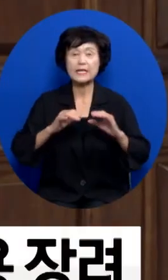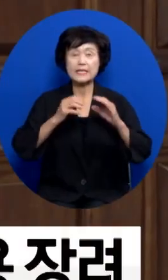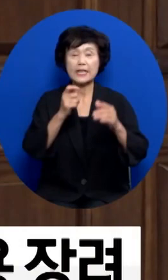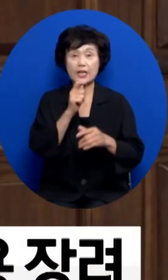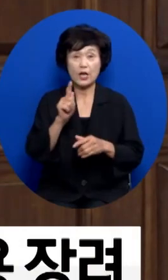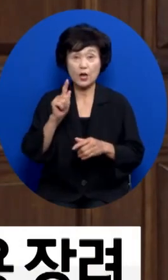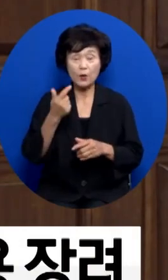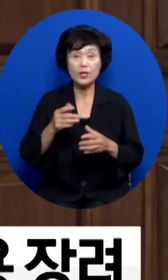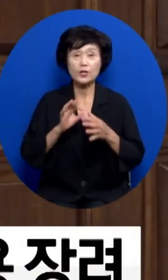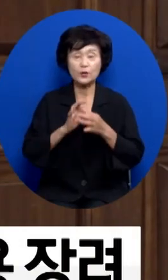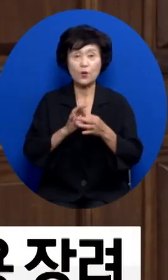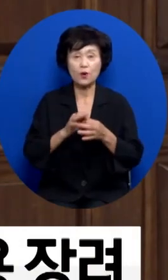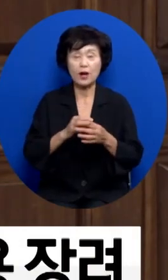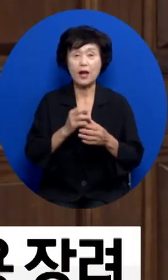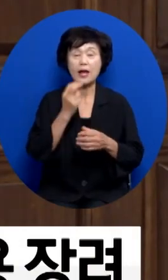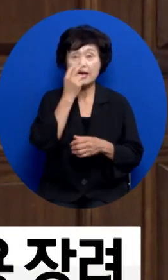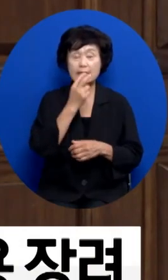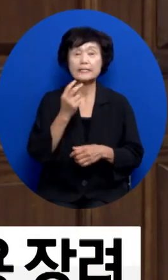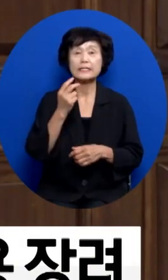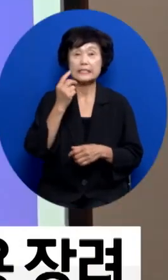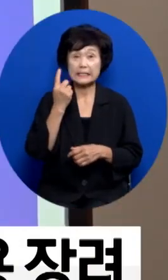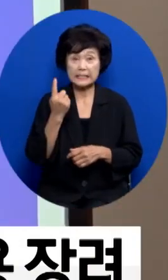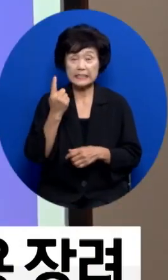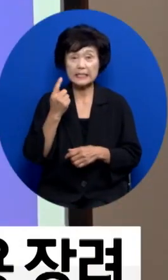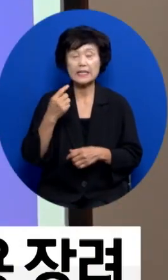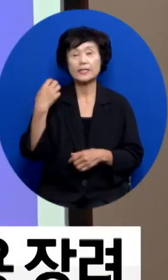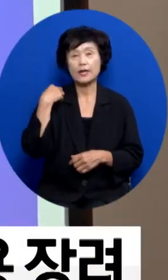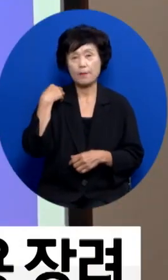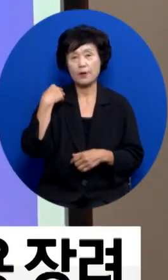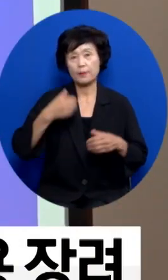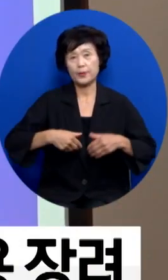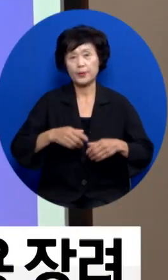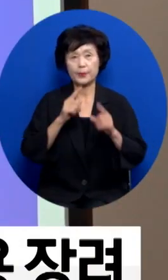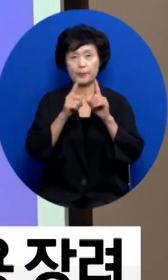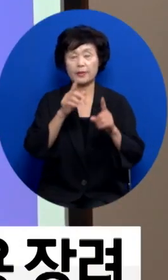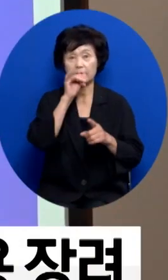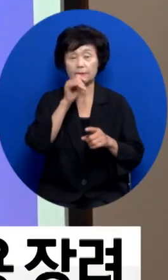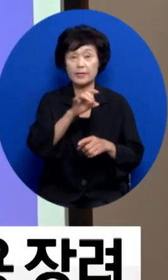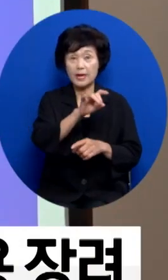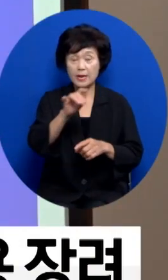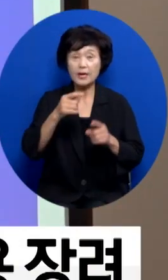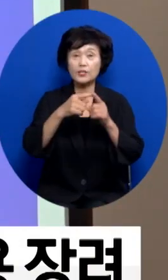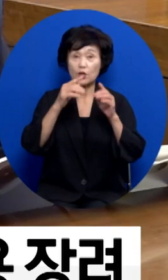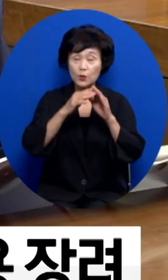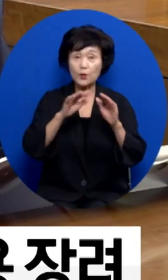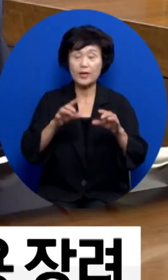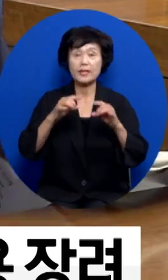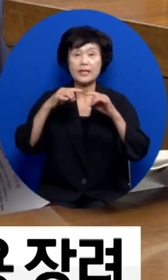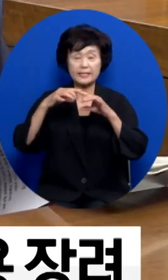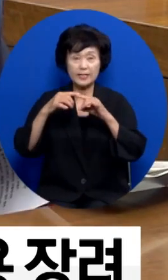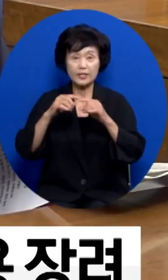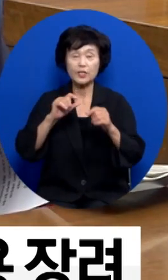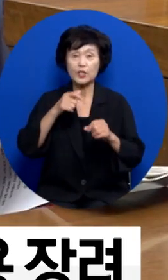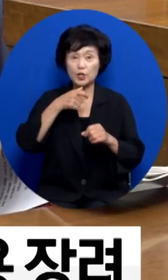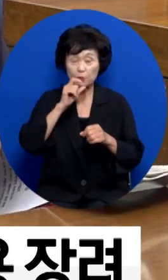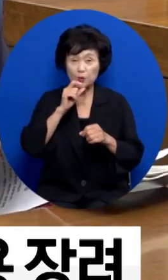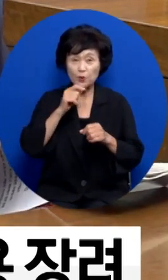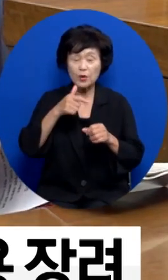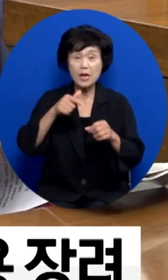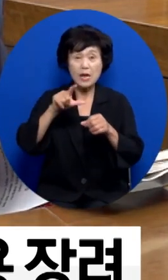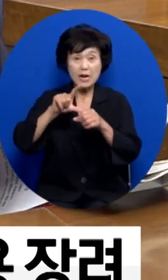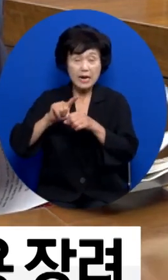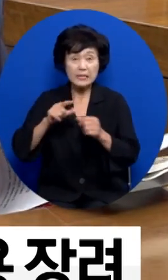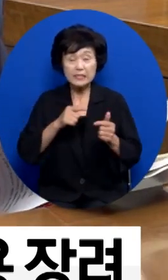따른 청지기 사명을 가져야 한다고 주문했습니다. 또 개교회에는 전기, 수도, 가스 등을